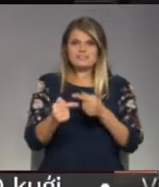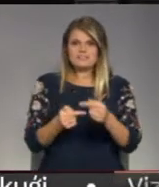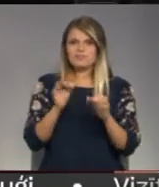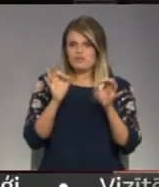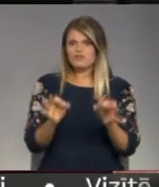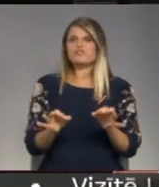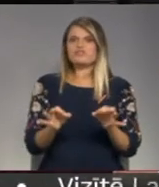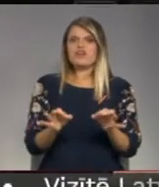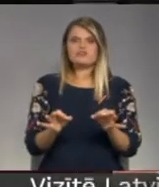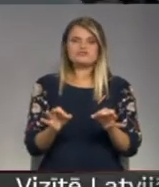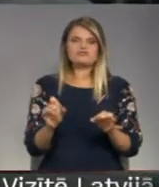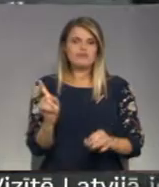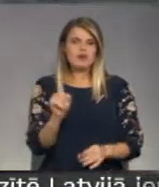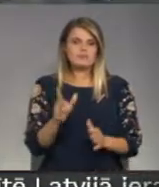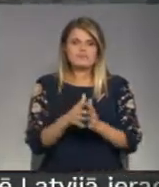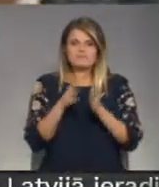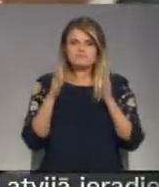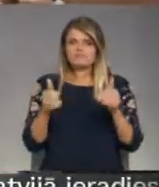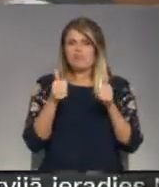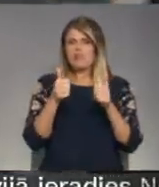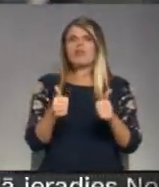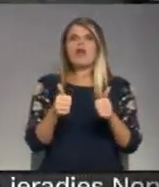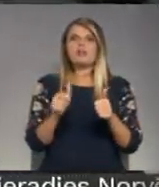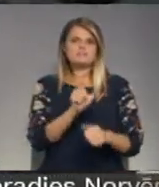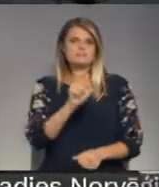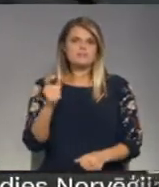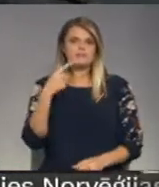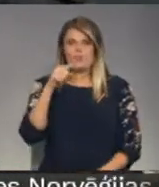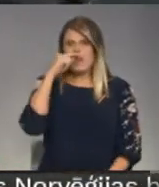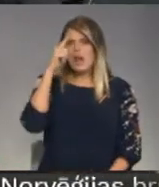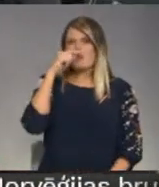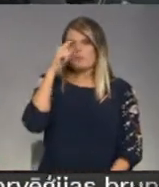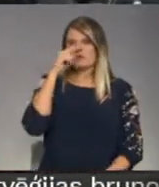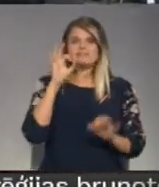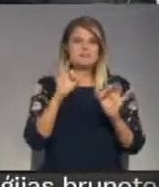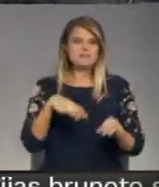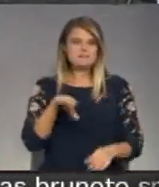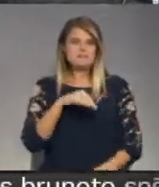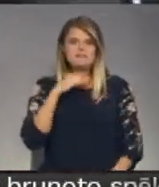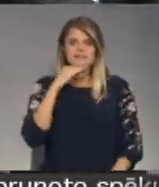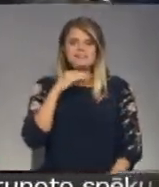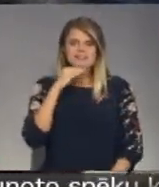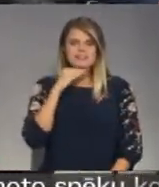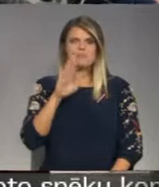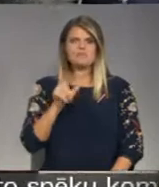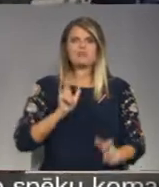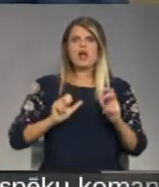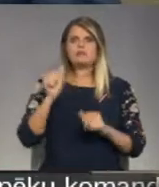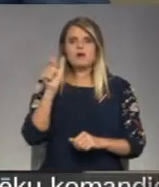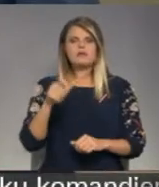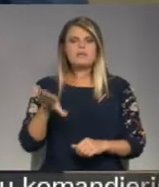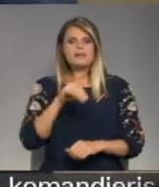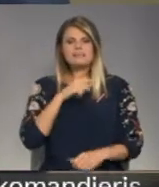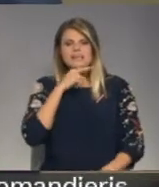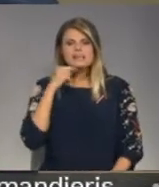tiešām ir nu, tāds lielisks brīdis, ar ko lepoties. Patiesībā mēs negribējam, lai viņš tāds monumentāli akadēmisks maksts, mēs gribējam tā, lai